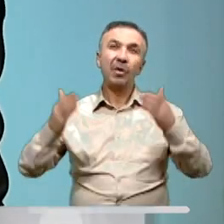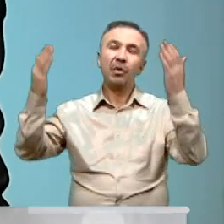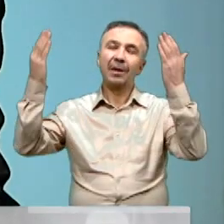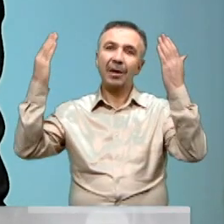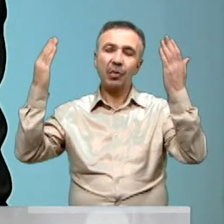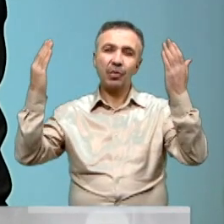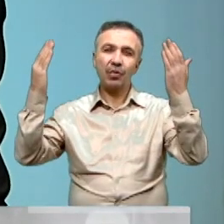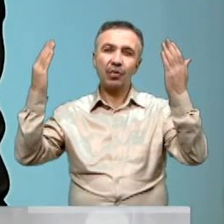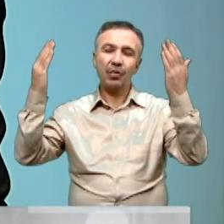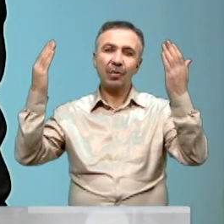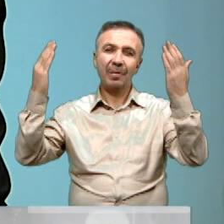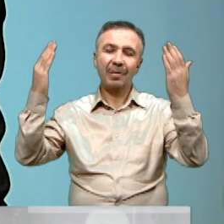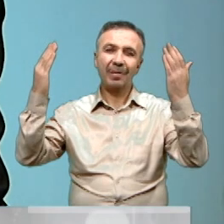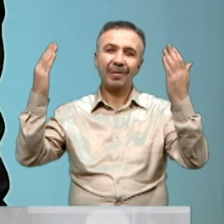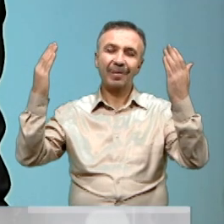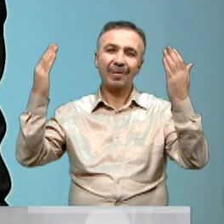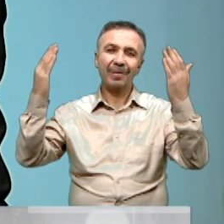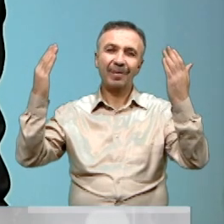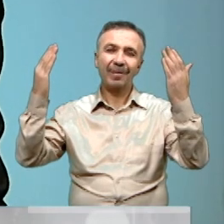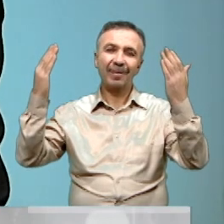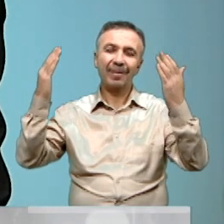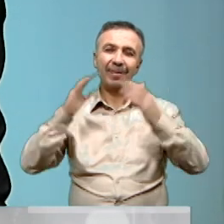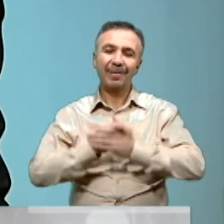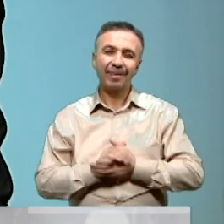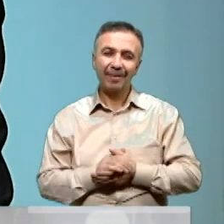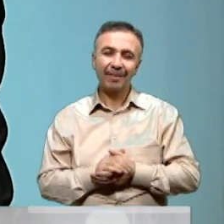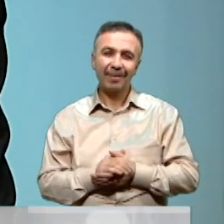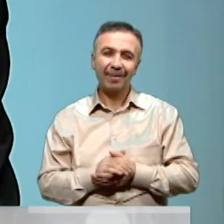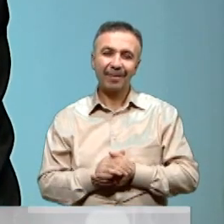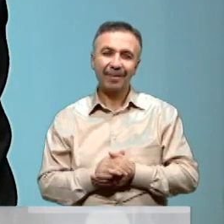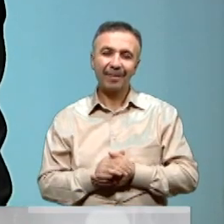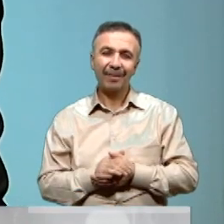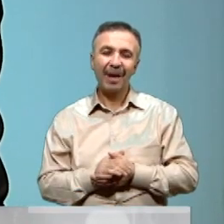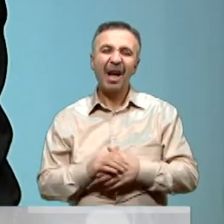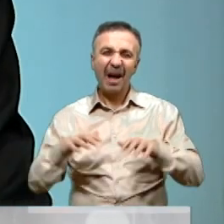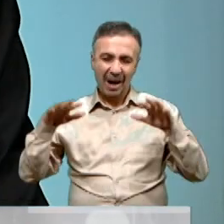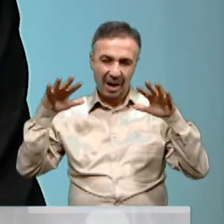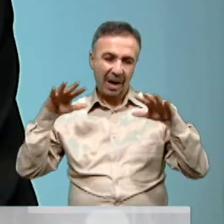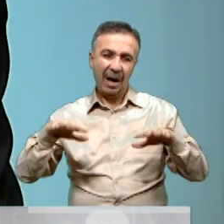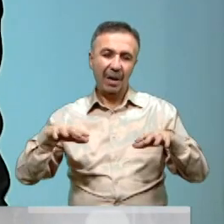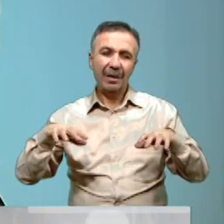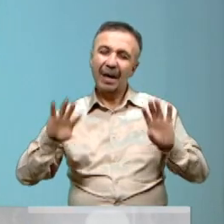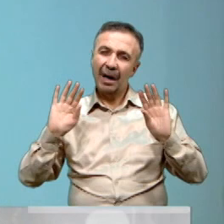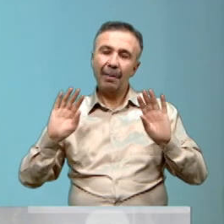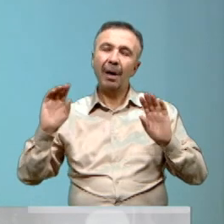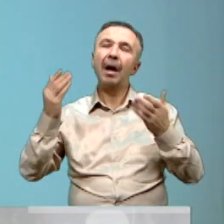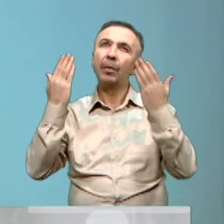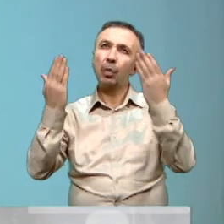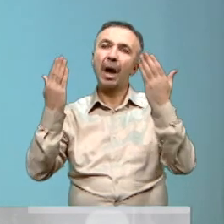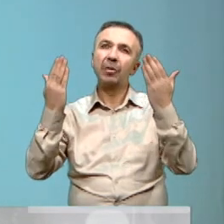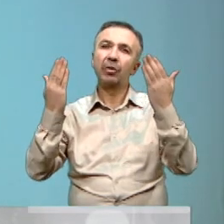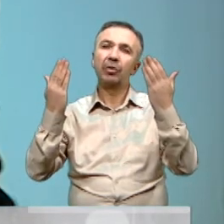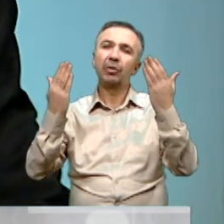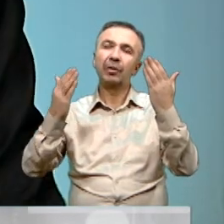şöyle yapmıyoruz genelde Yağmur duasında veya azapla ilgili bir durumda indiriliyor Ama genelde Ellerimiz